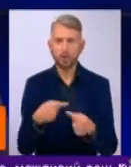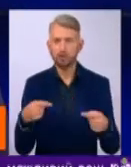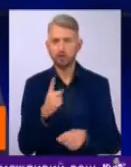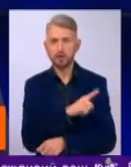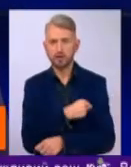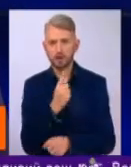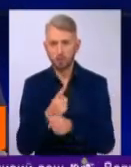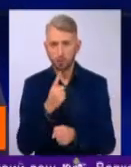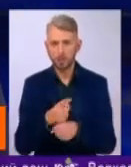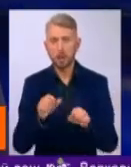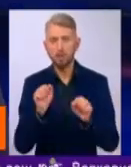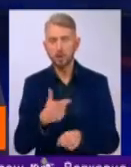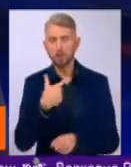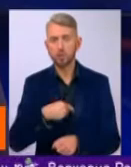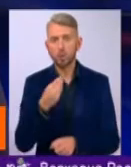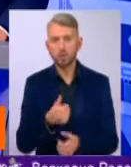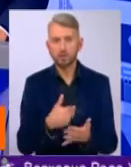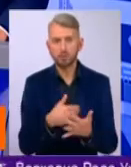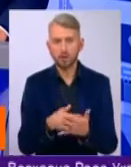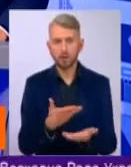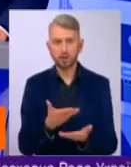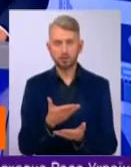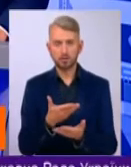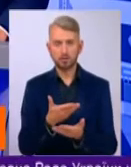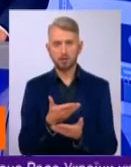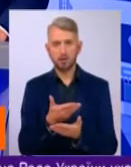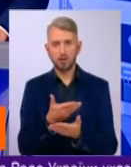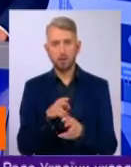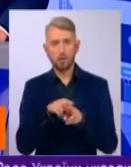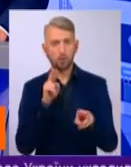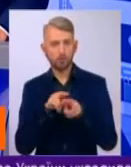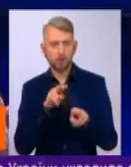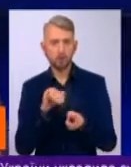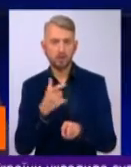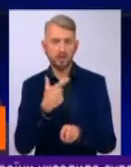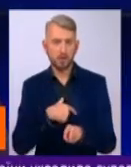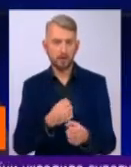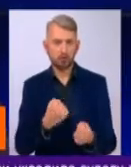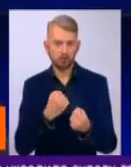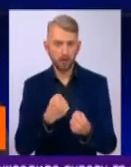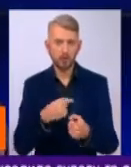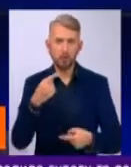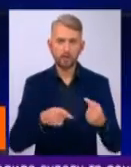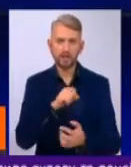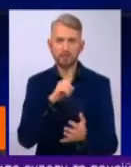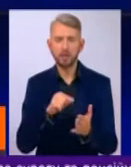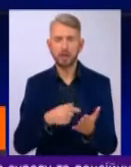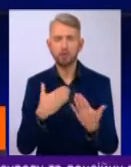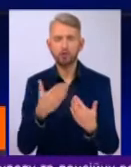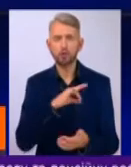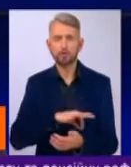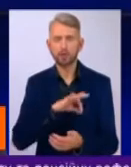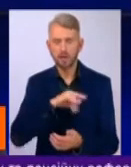собі купити, наприклад, ту ж саму гладкоствольну рушницю і з неї себе захищати. Дискусійне дуже питання йде відносно